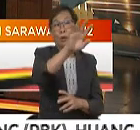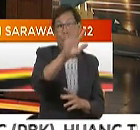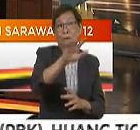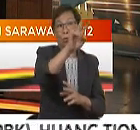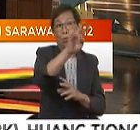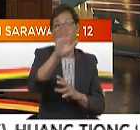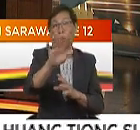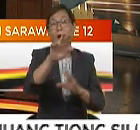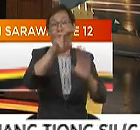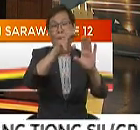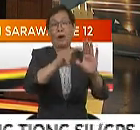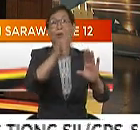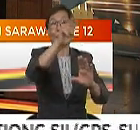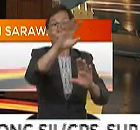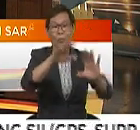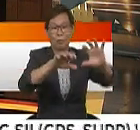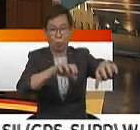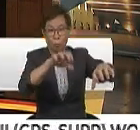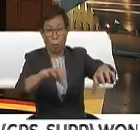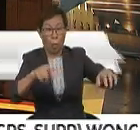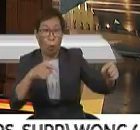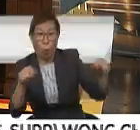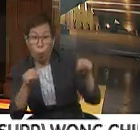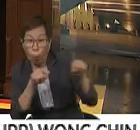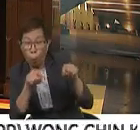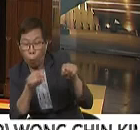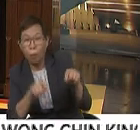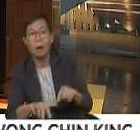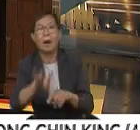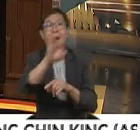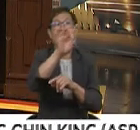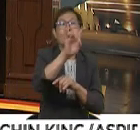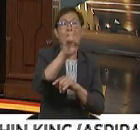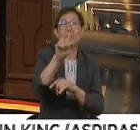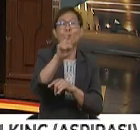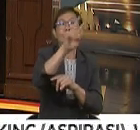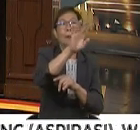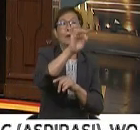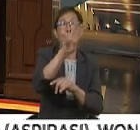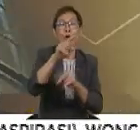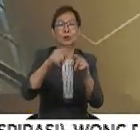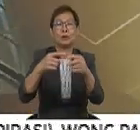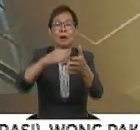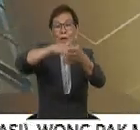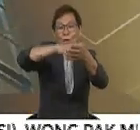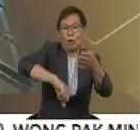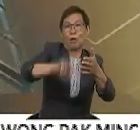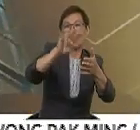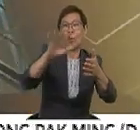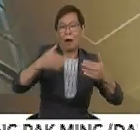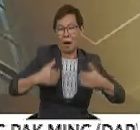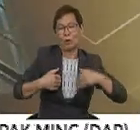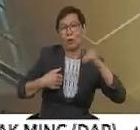yang kita anggap sebagai kerusi kompetitif. Jadi kalau ada 82 kerusi, kita tolak 25, masih lagi